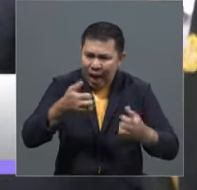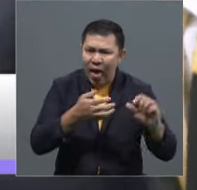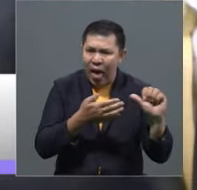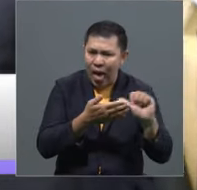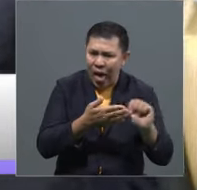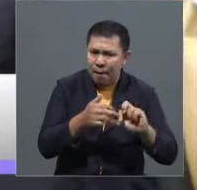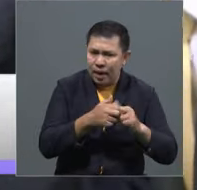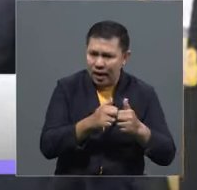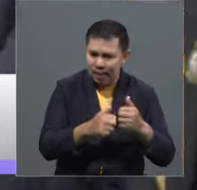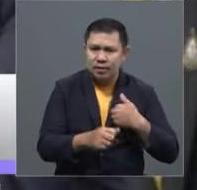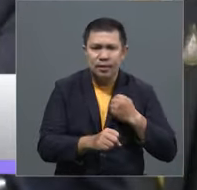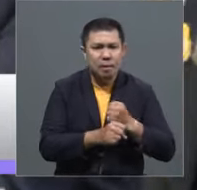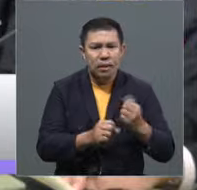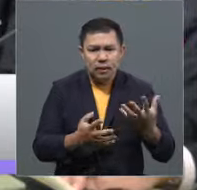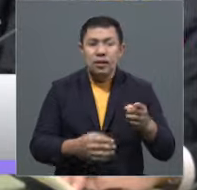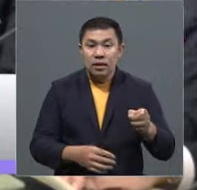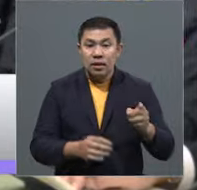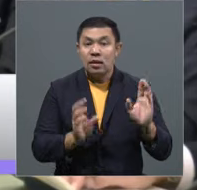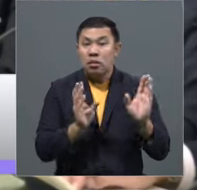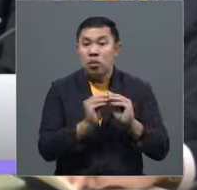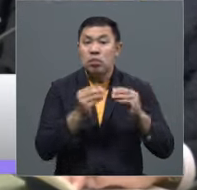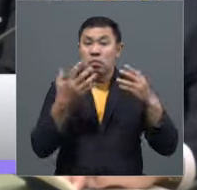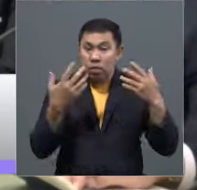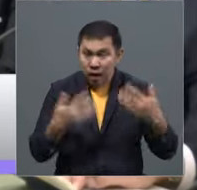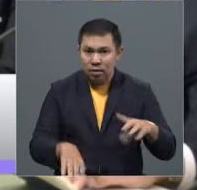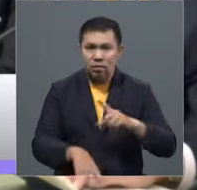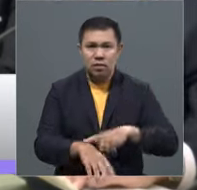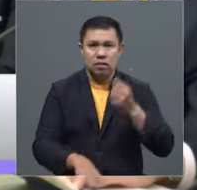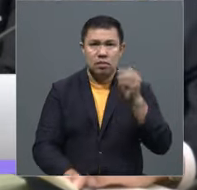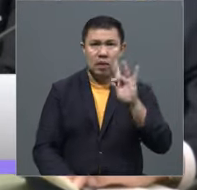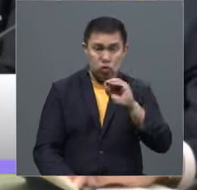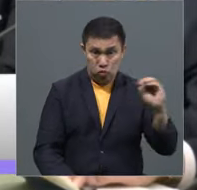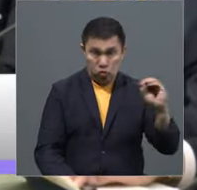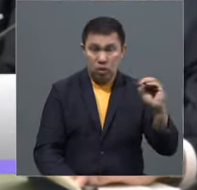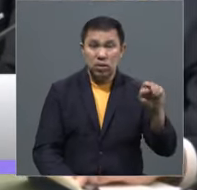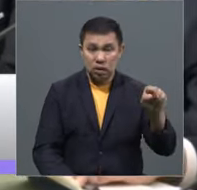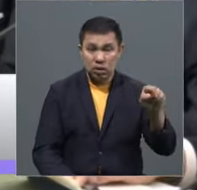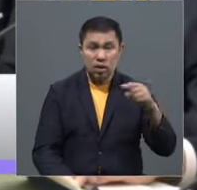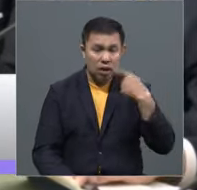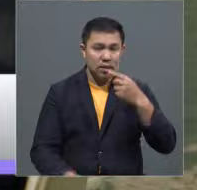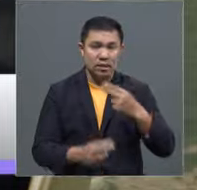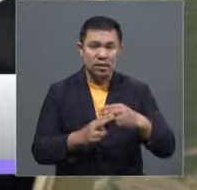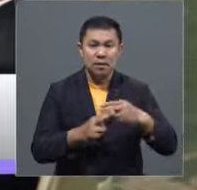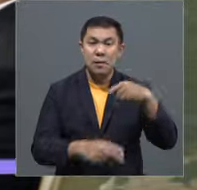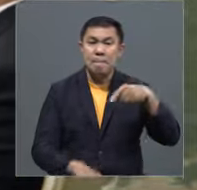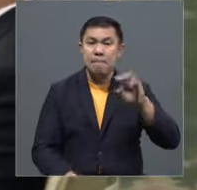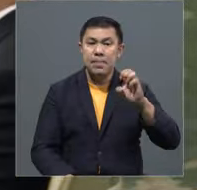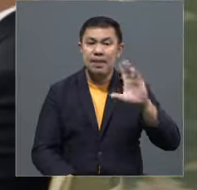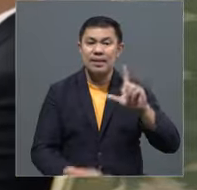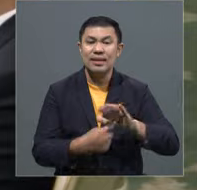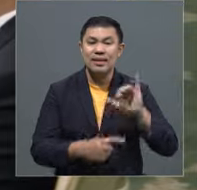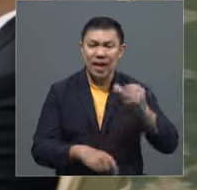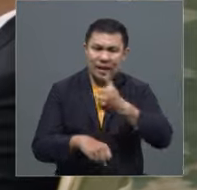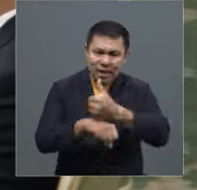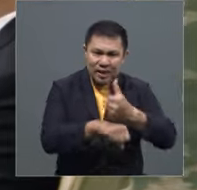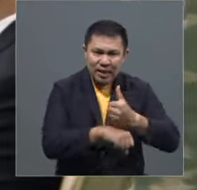ไรบ้างและหลังการประชุมนะครับ 18:00นที่ผ่านมานี่เองครับคุณผู้ชมครับคุณพิชัยก็นำทีมคณะรัฐมนตรีเศรษฐกิจนะ